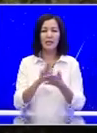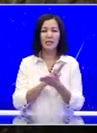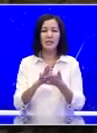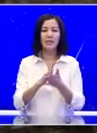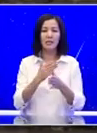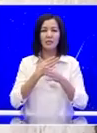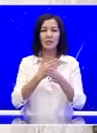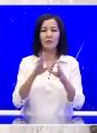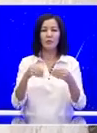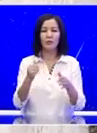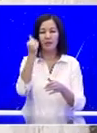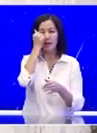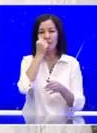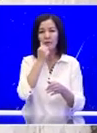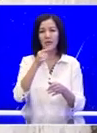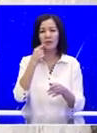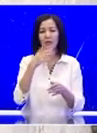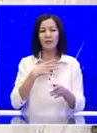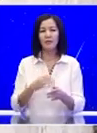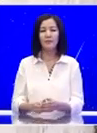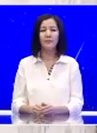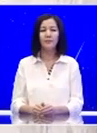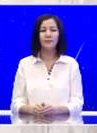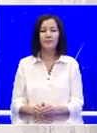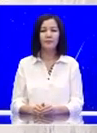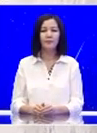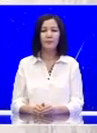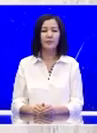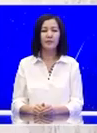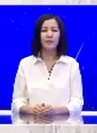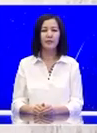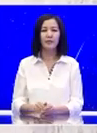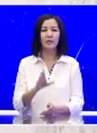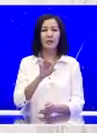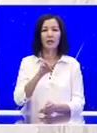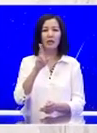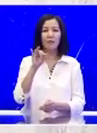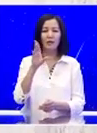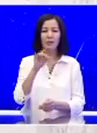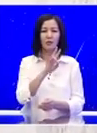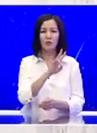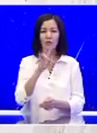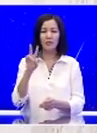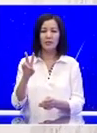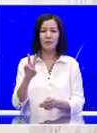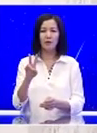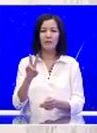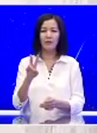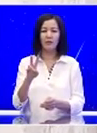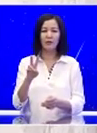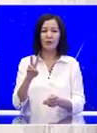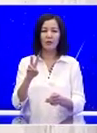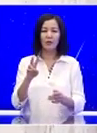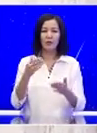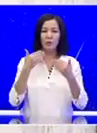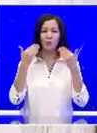айтар алғысы көп. Алғысым шексіз. Елбасы Нұрсұлтан Әбішұлы Назарбаевқа